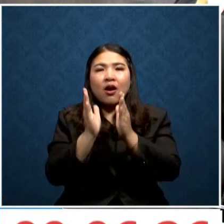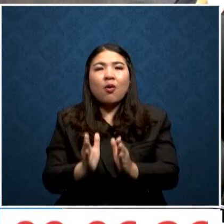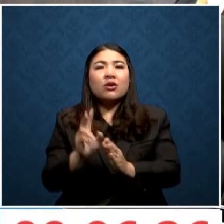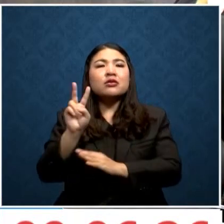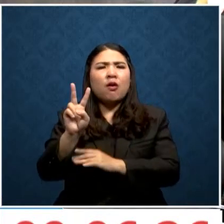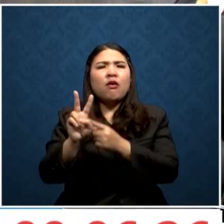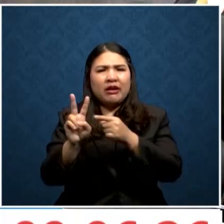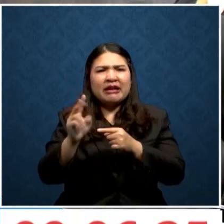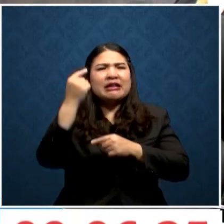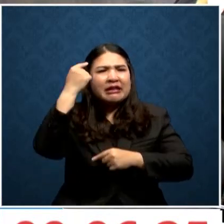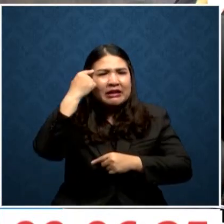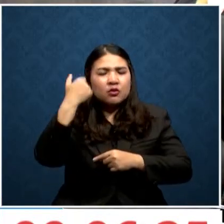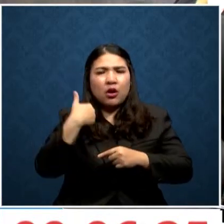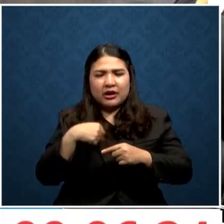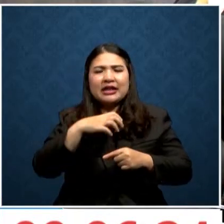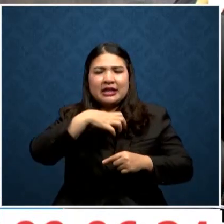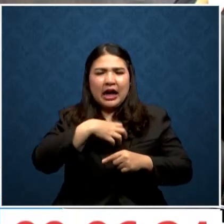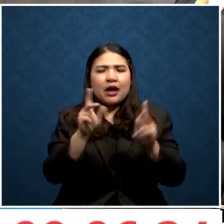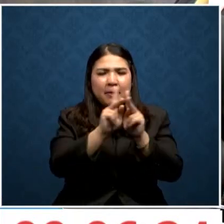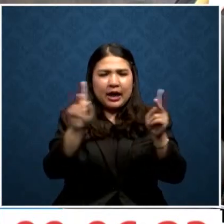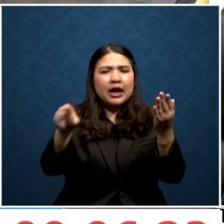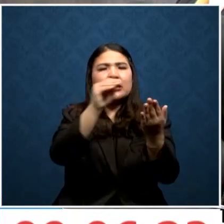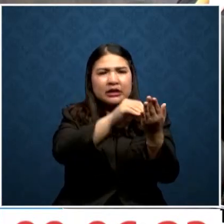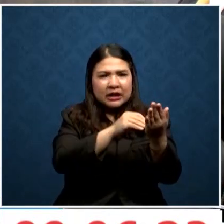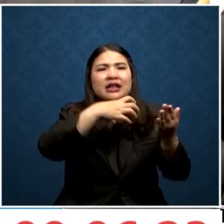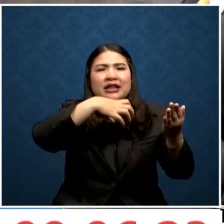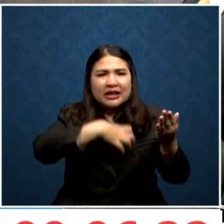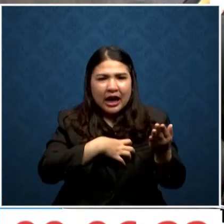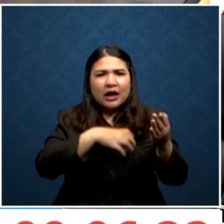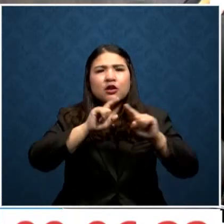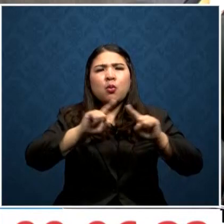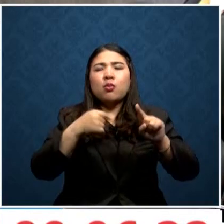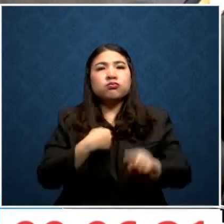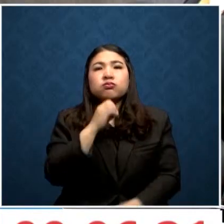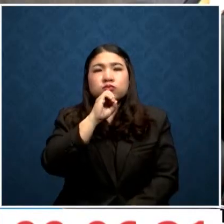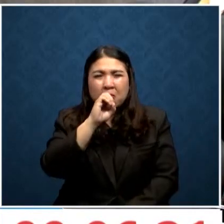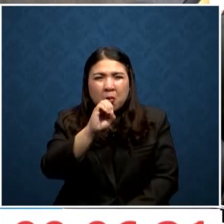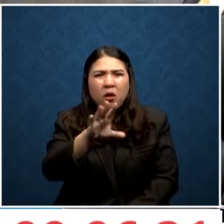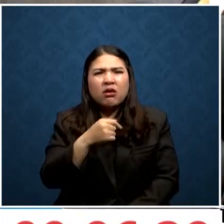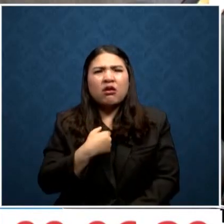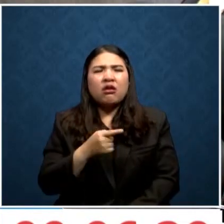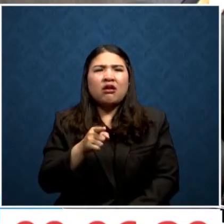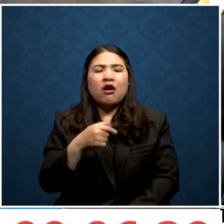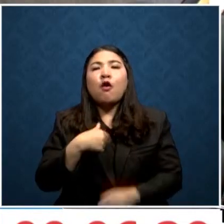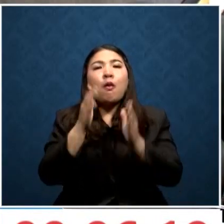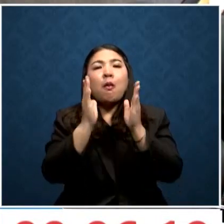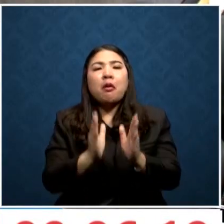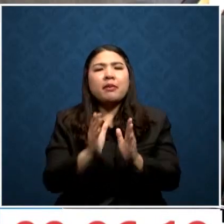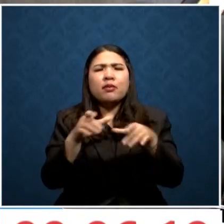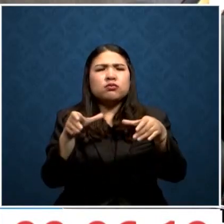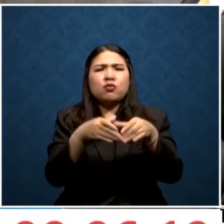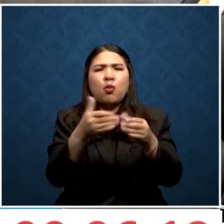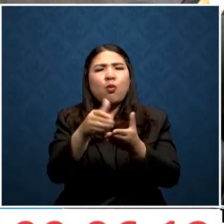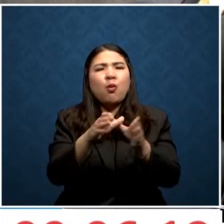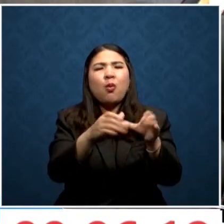งเจตนารมณ์นะฮะว่าจะลงคณะกรรมการนี้เรียนท่านประธานครับผมไม่ได้หมายความว่าคนที่มาจากกลุ่มอื่นจะล